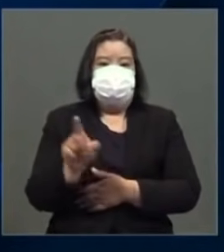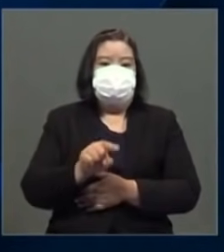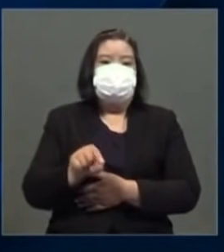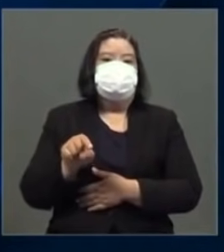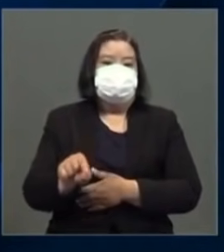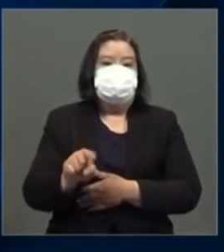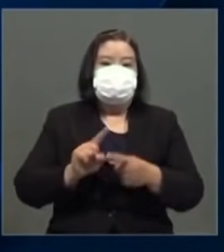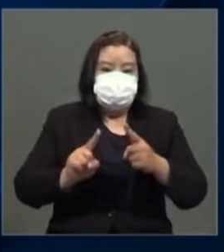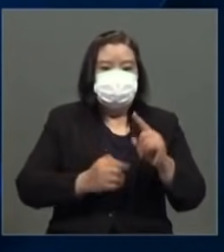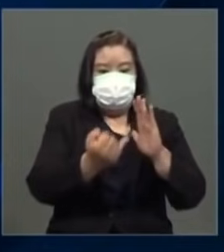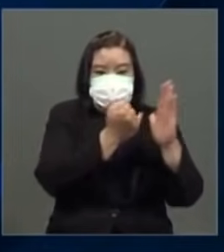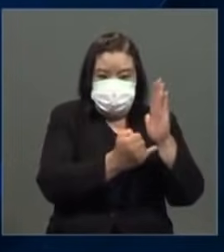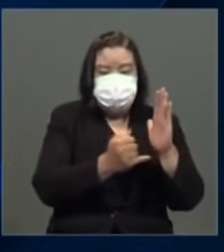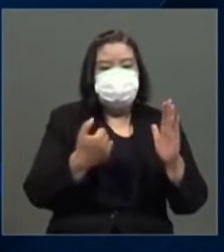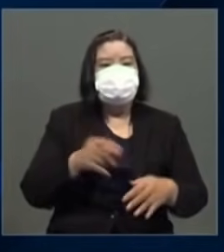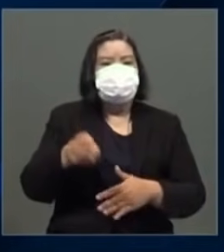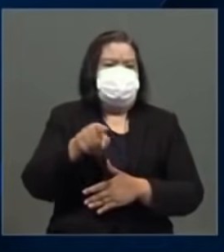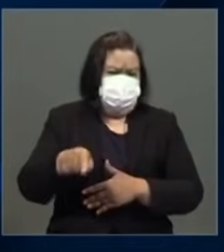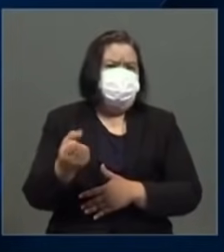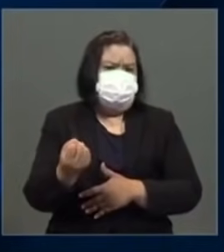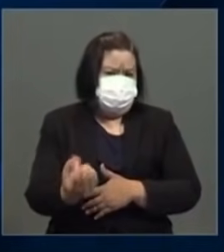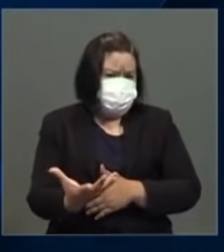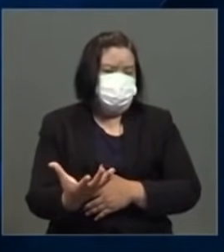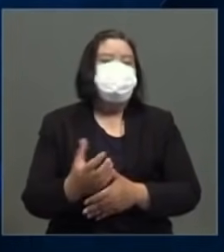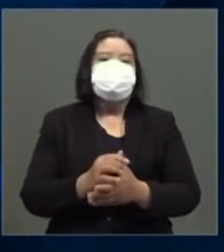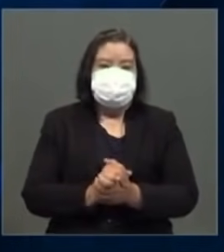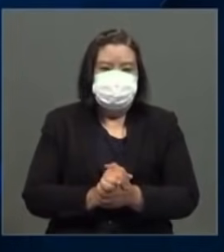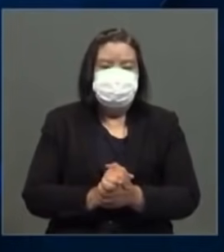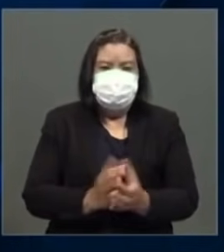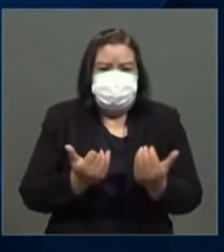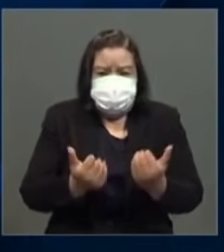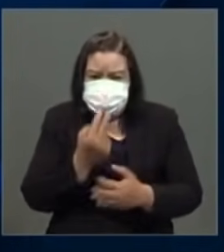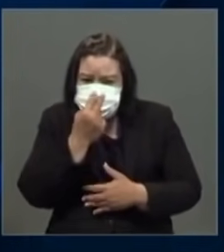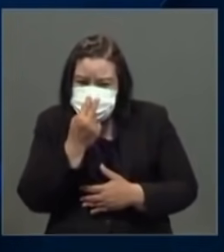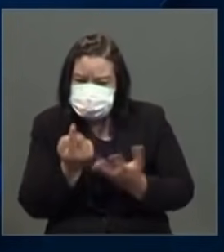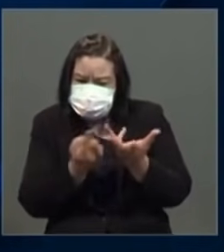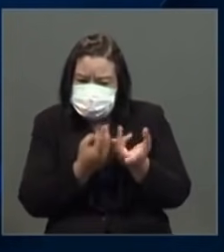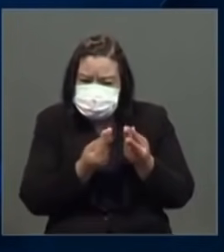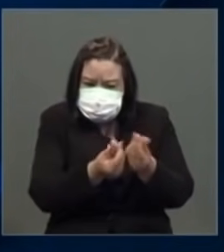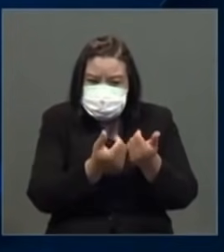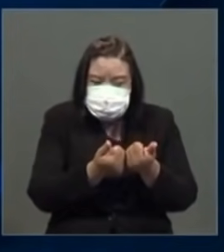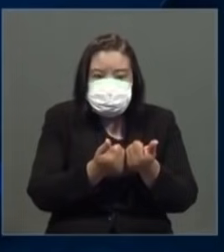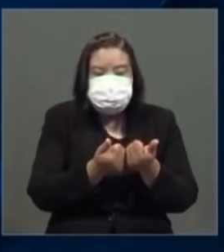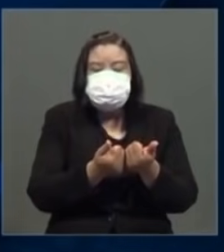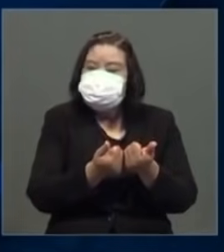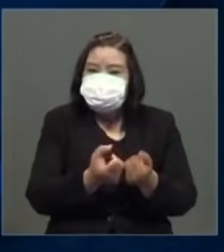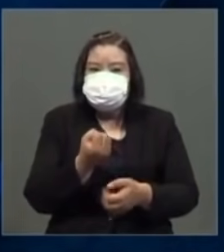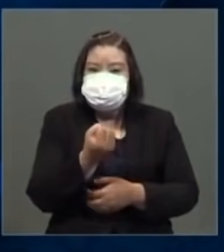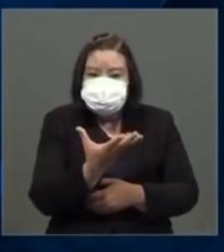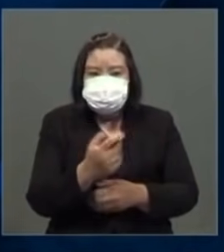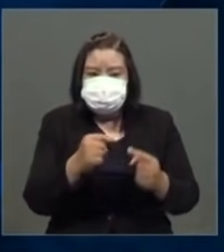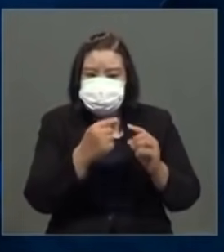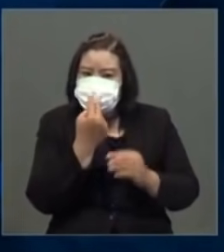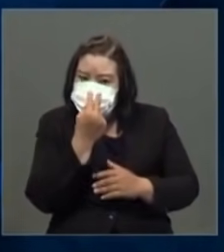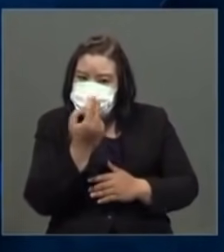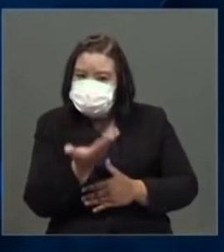ส่วนใหญ่ก็ยังเป็นอังกฤษหรืออัลฟาอยู่นะครับก็แนวโน้มยังเป็นอย่างนี้อยู่เราก็จะมานำเรียนให้ทราบแต่ว่